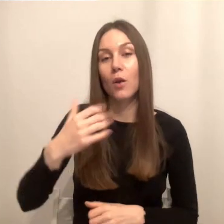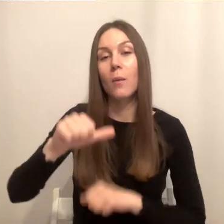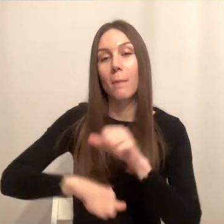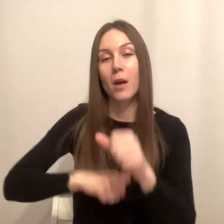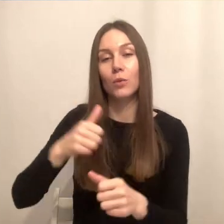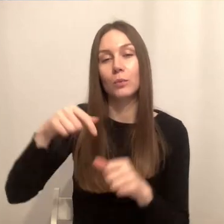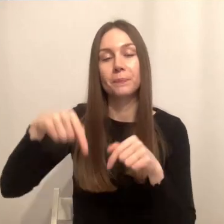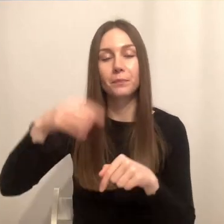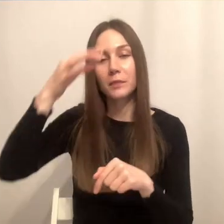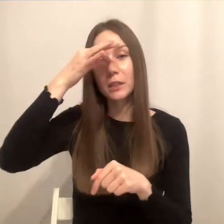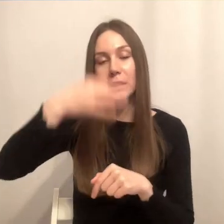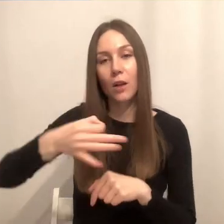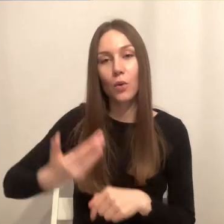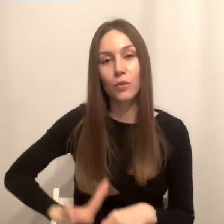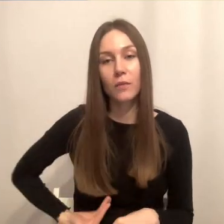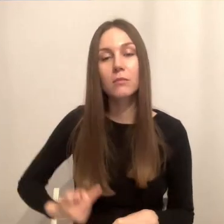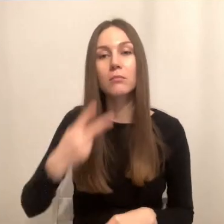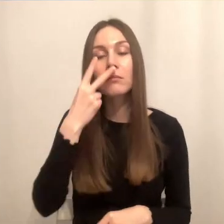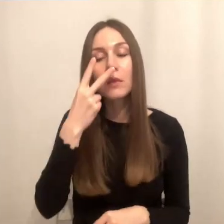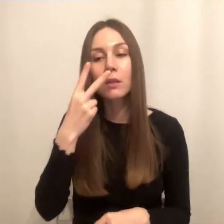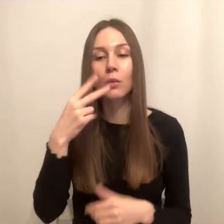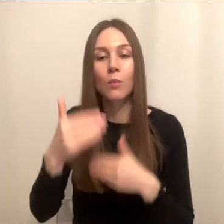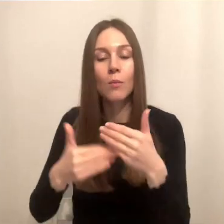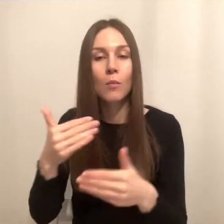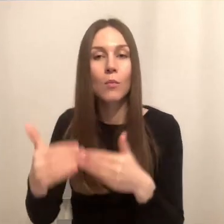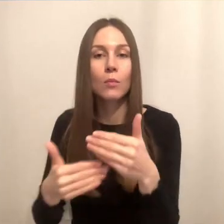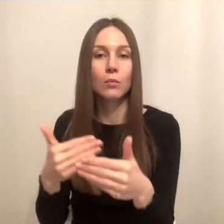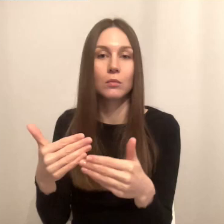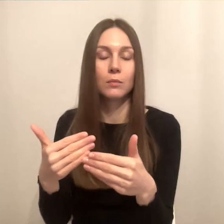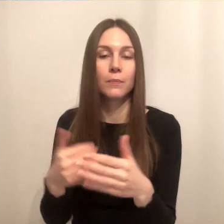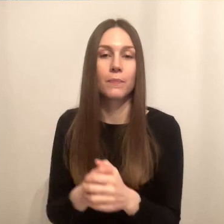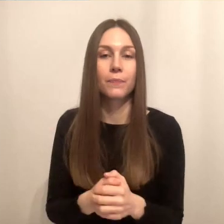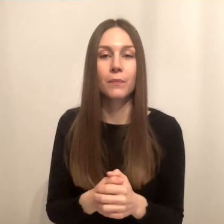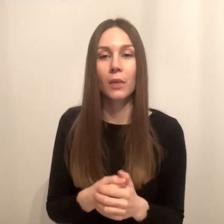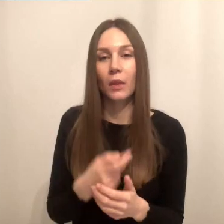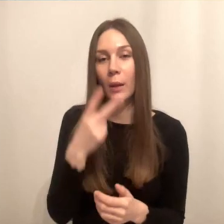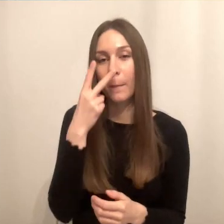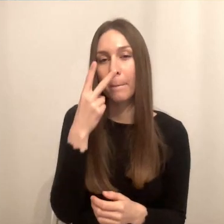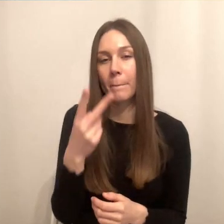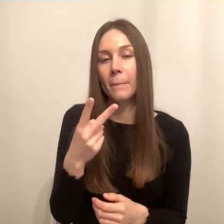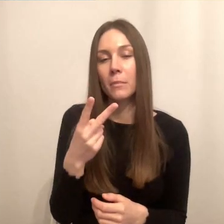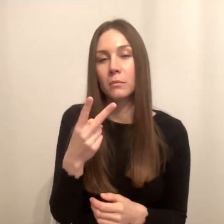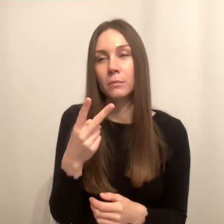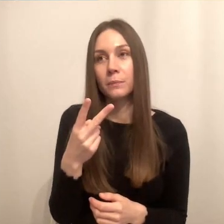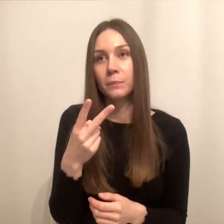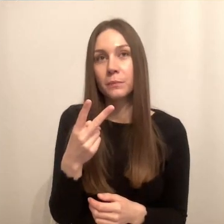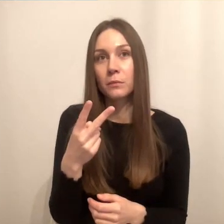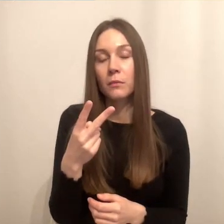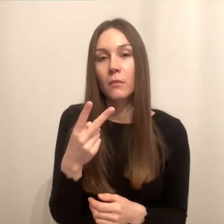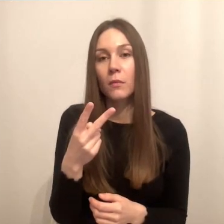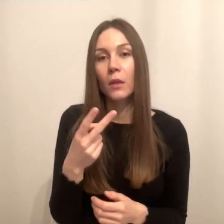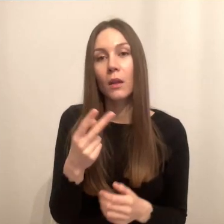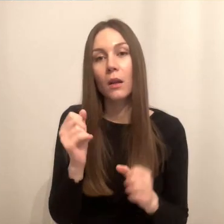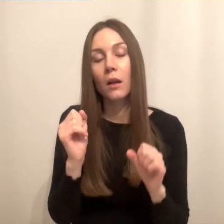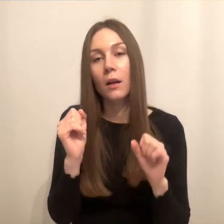stebiu procesus, kurie Trakų rajone vyksta. Ir vat, matau turbūt tą tam tikrą prasme, na, būtų galima